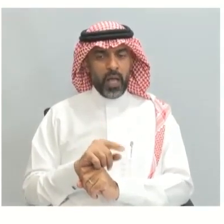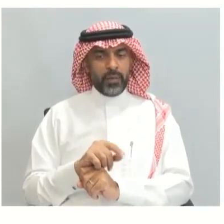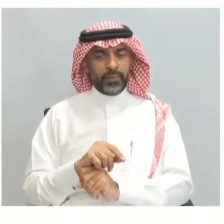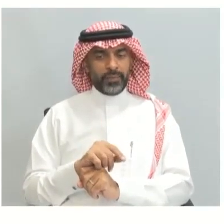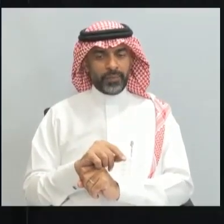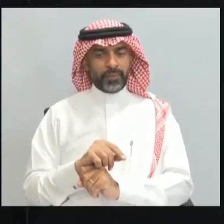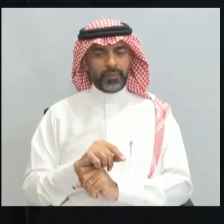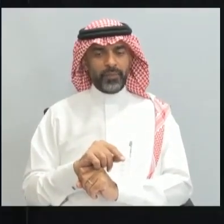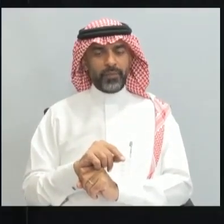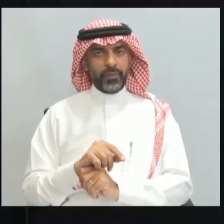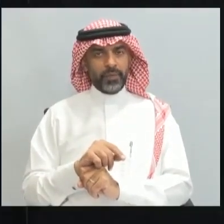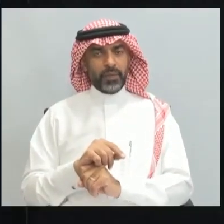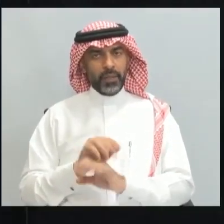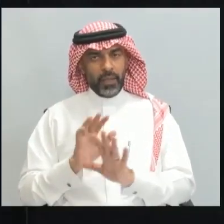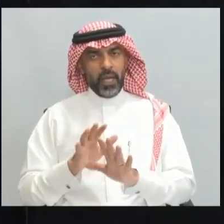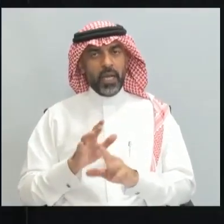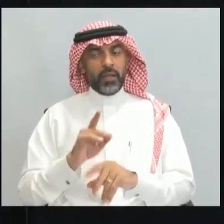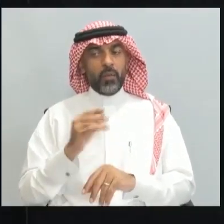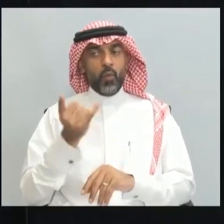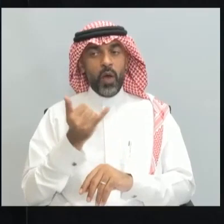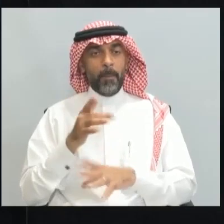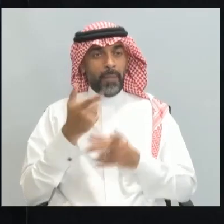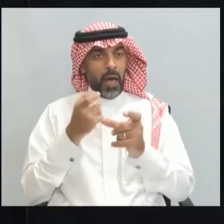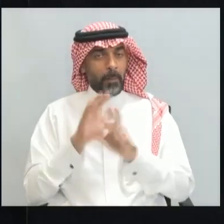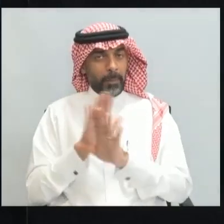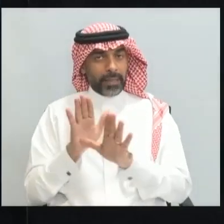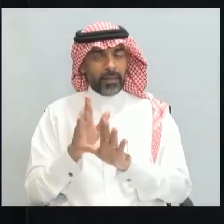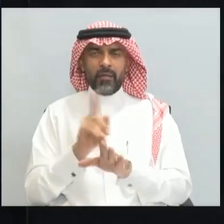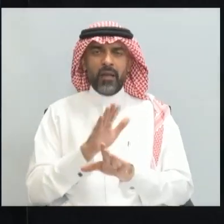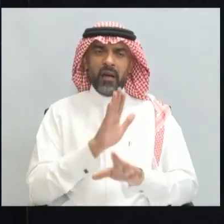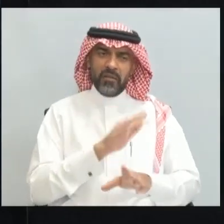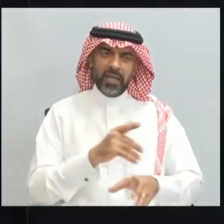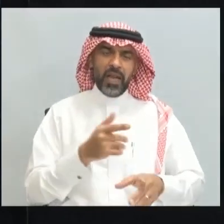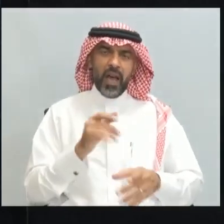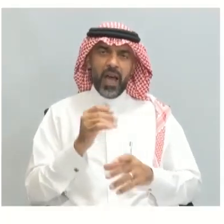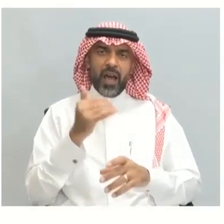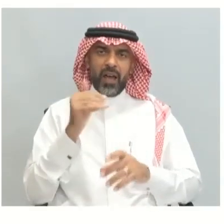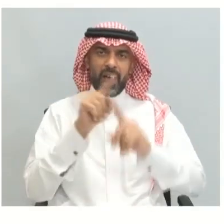لا تقل اهميتها ابنائي وبناتي الطلاب في وقت السلم من خلال